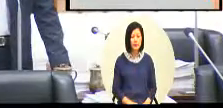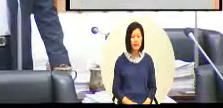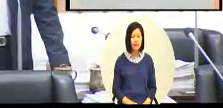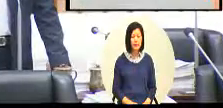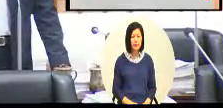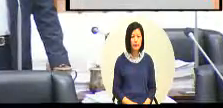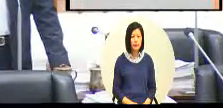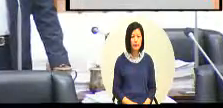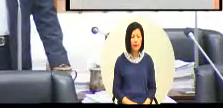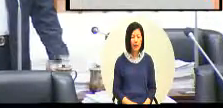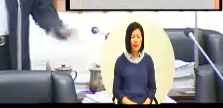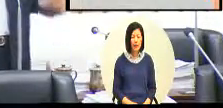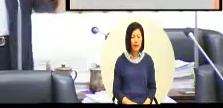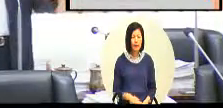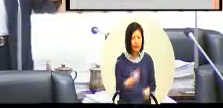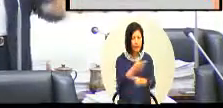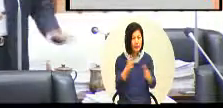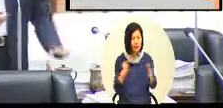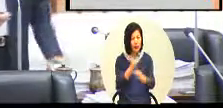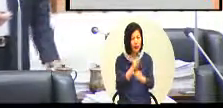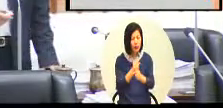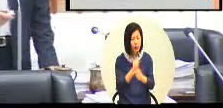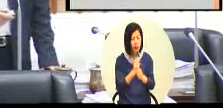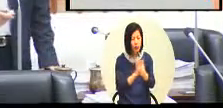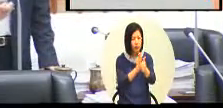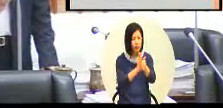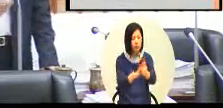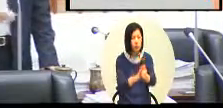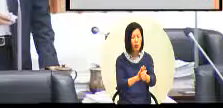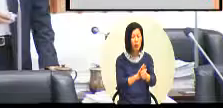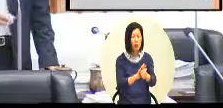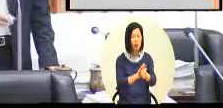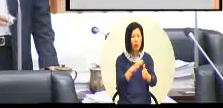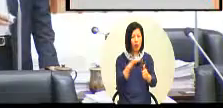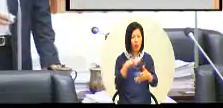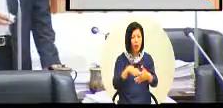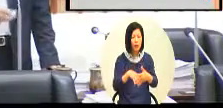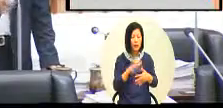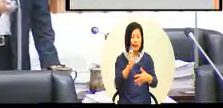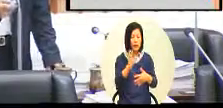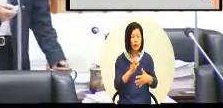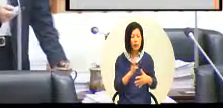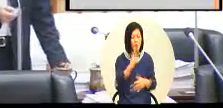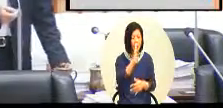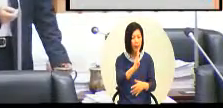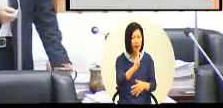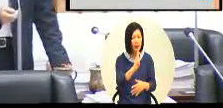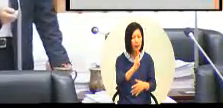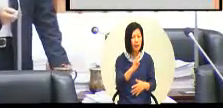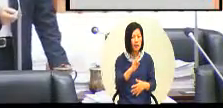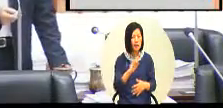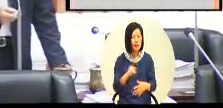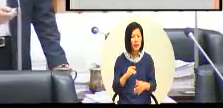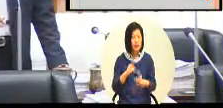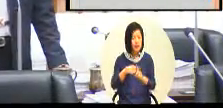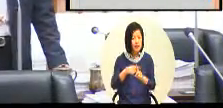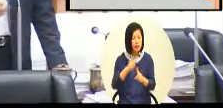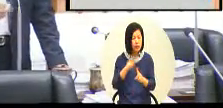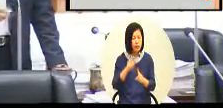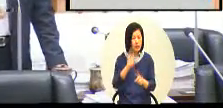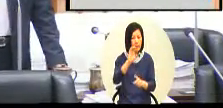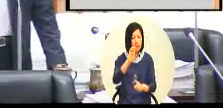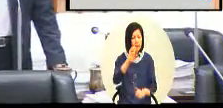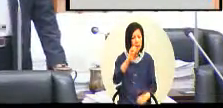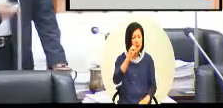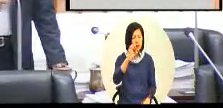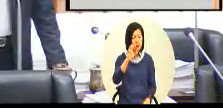各项的一个工作的一个推动，包含在 B 级我们要这个有89个，